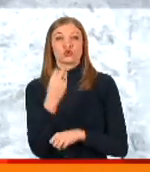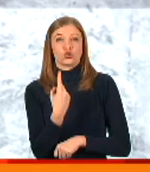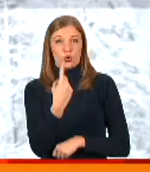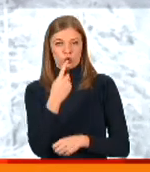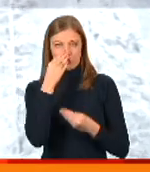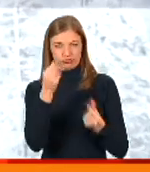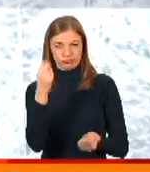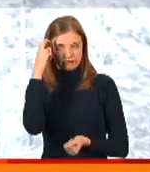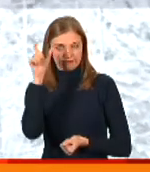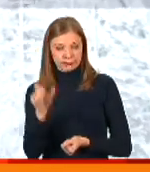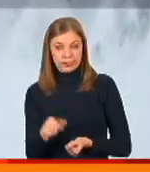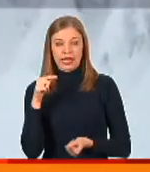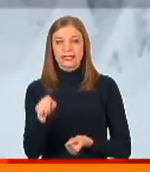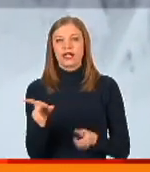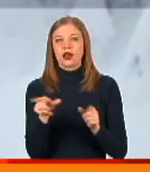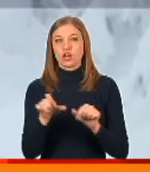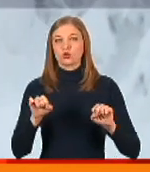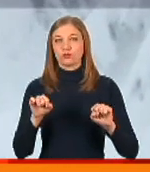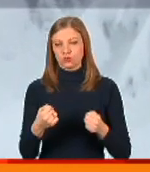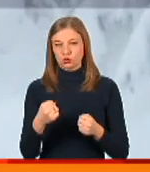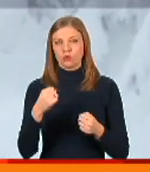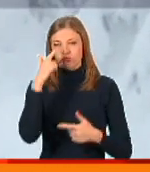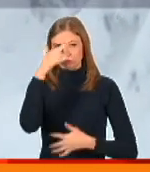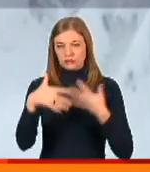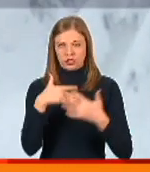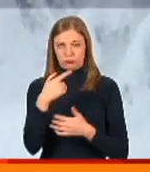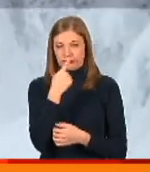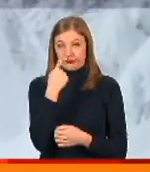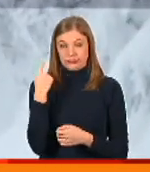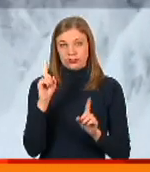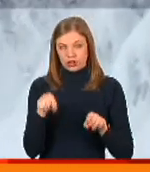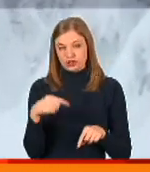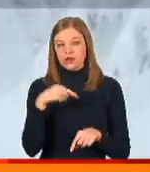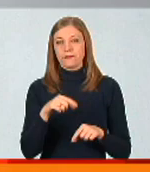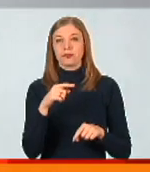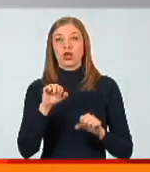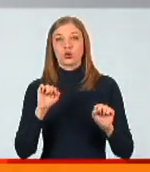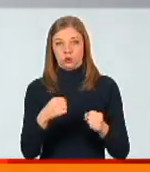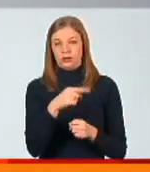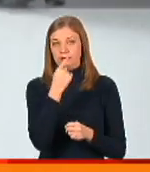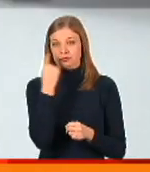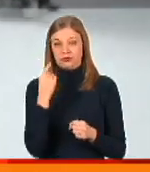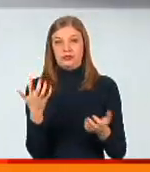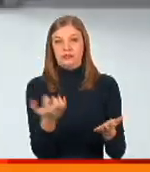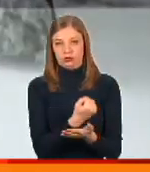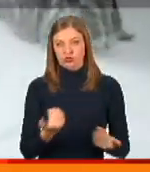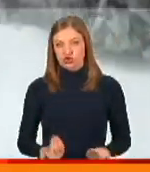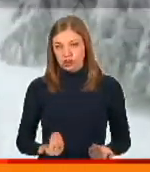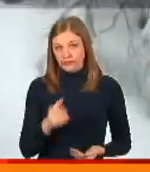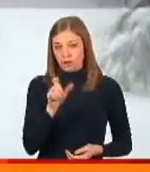одного зниклого киянина. Він разом із другом загубився напередодні. Приятеля кілька годин тому ДСНСники знайшли